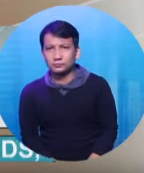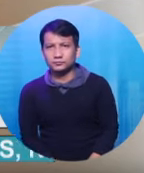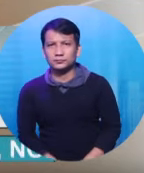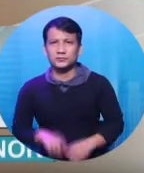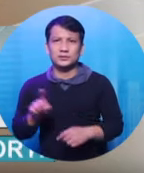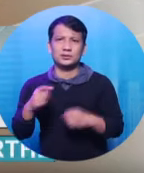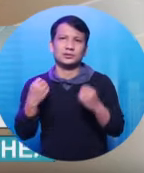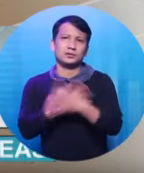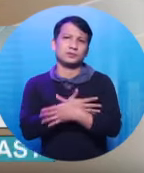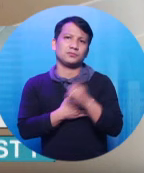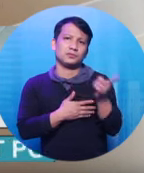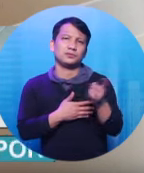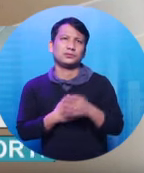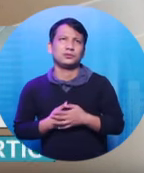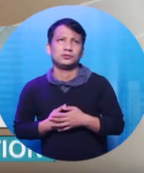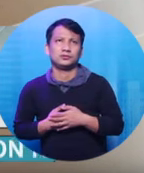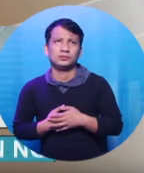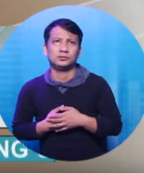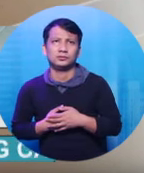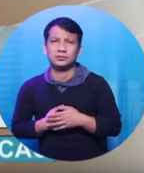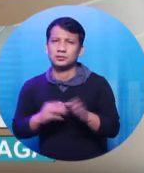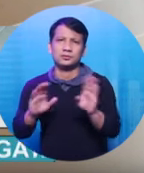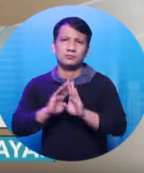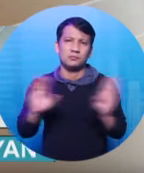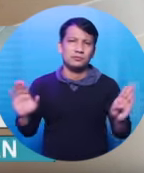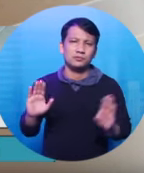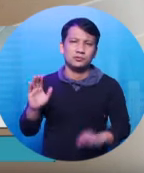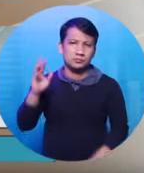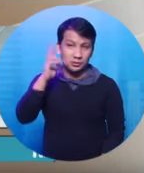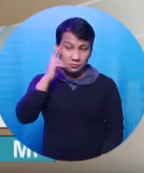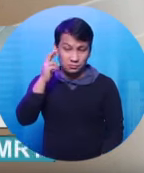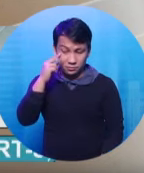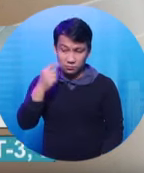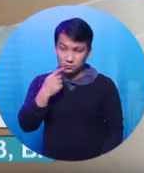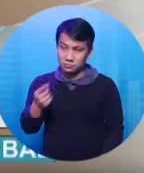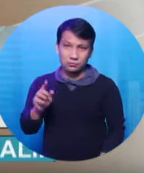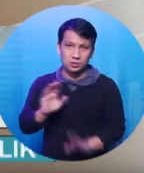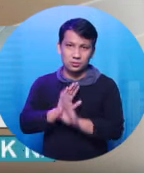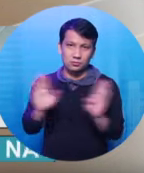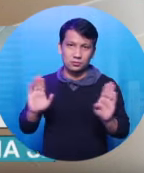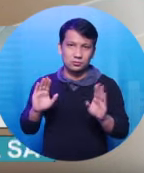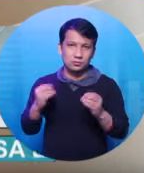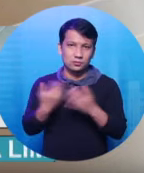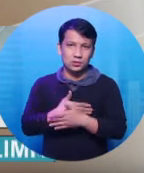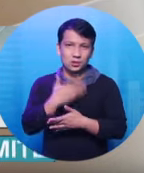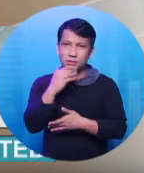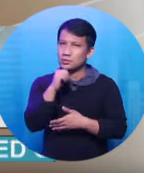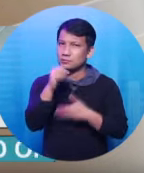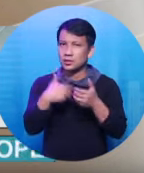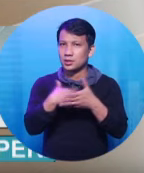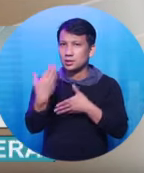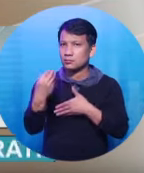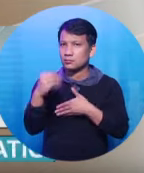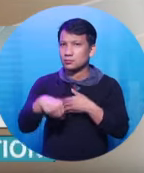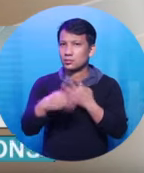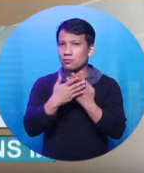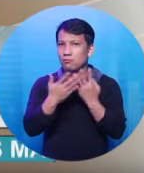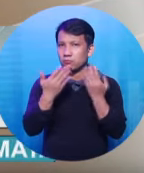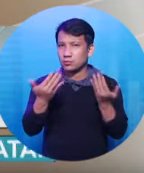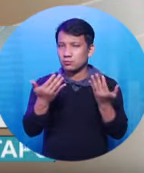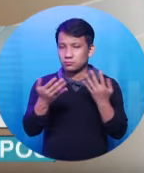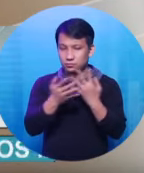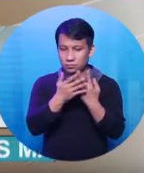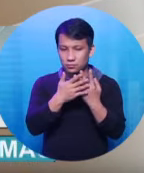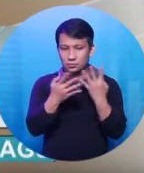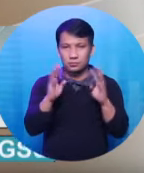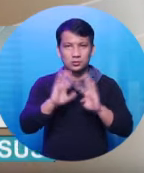po ko sa kanya. Huwag na ako kayo matakot, ma'am. We will make sure na hindi na ho siya makakalabas ng kalabozo. Dahil pagkatapos po